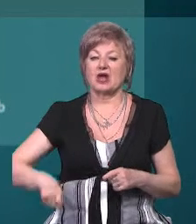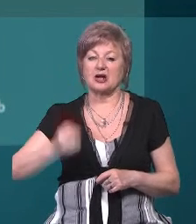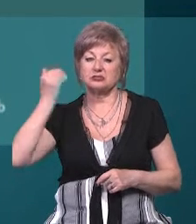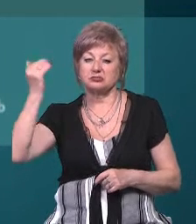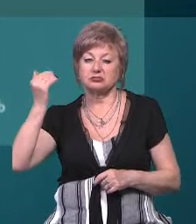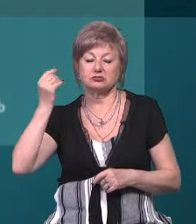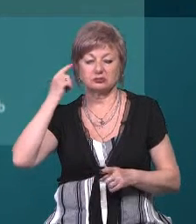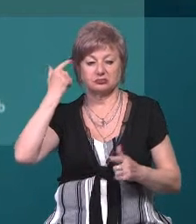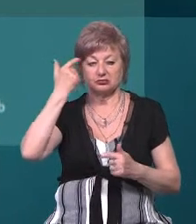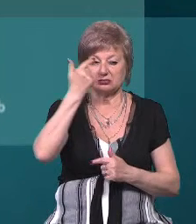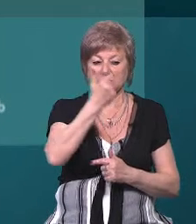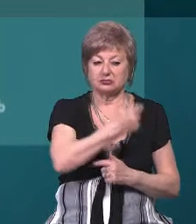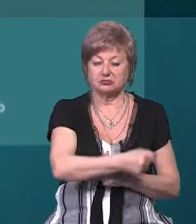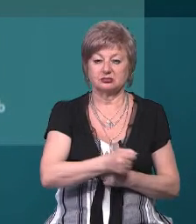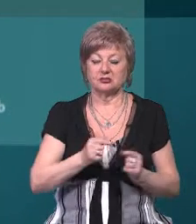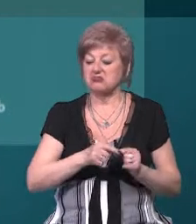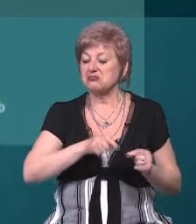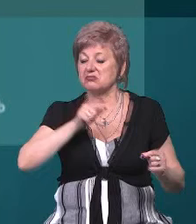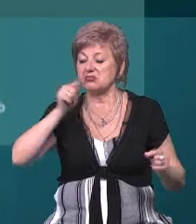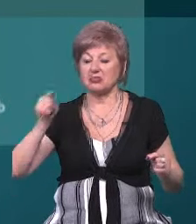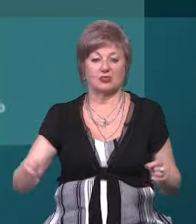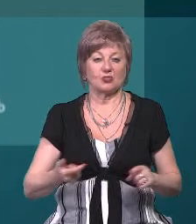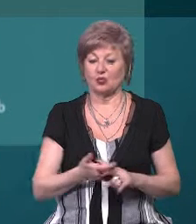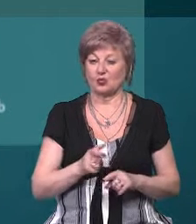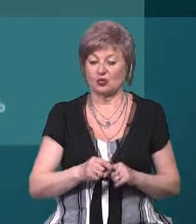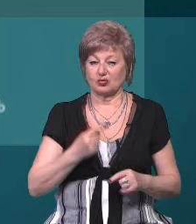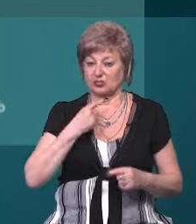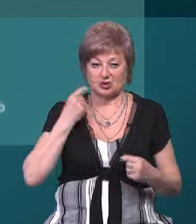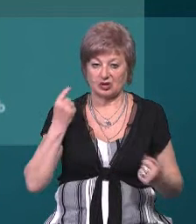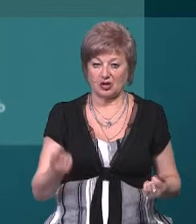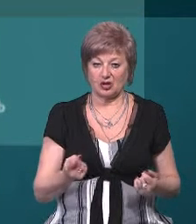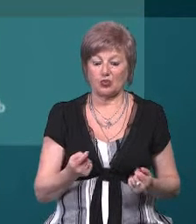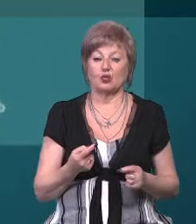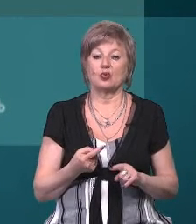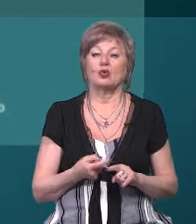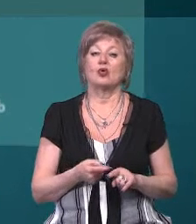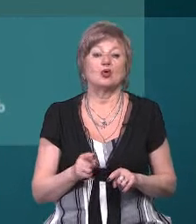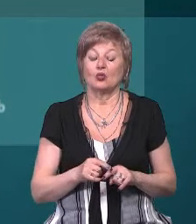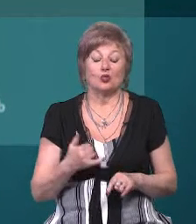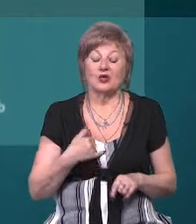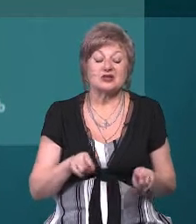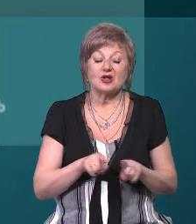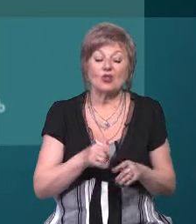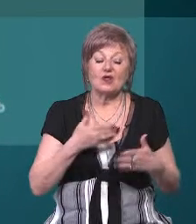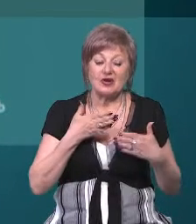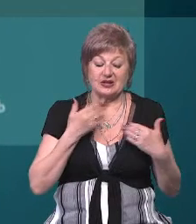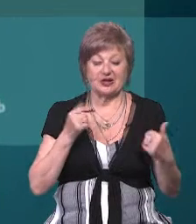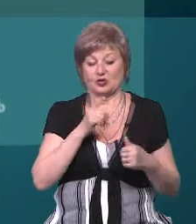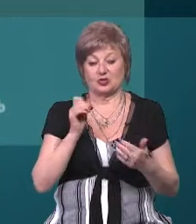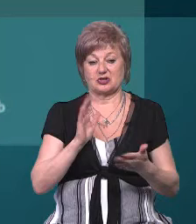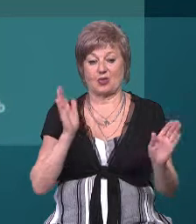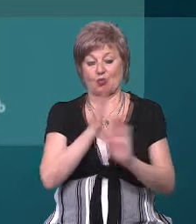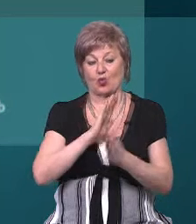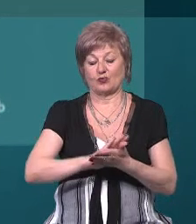і цей сигнал розповсюджується знову ж таки невпевнено, тобто впевненого прийому немає. Це залежить від погодних умов і від